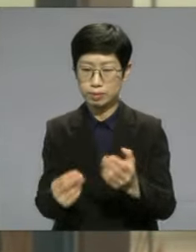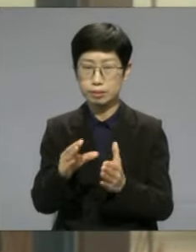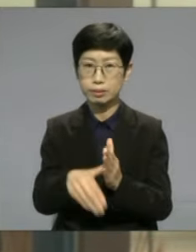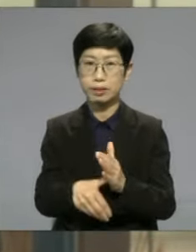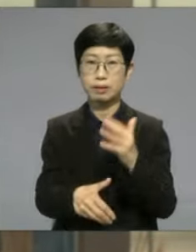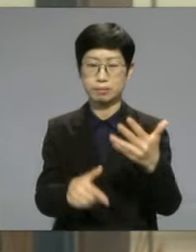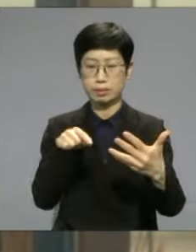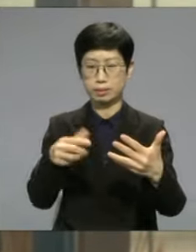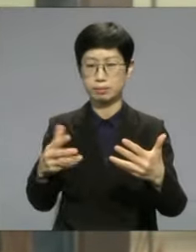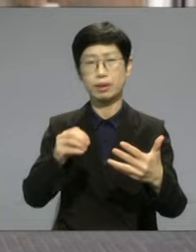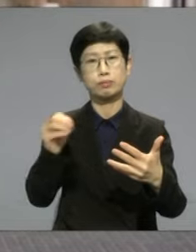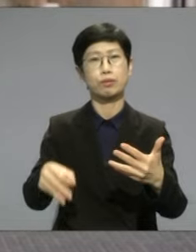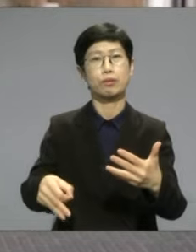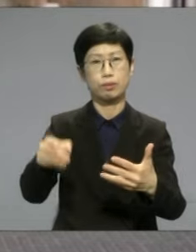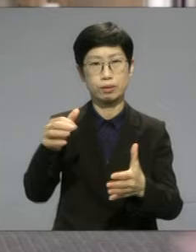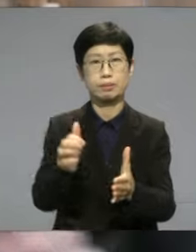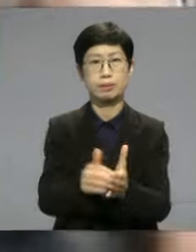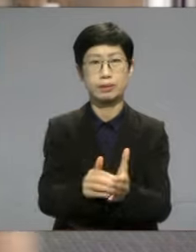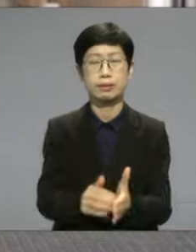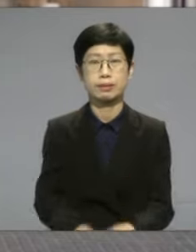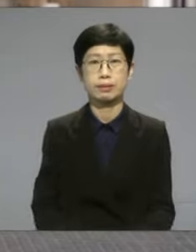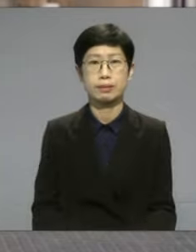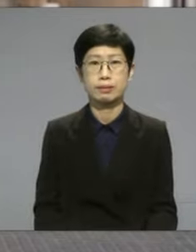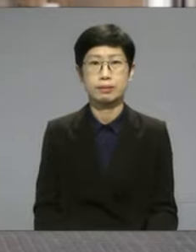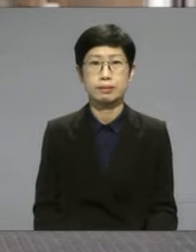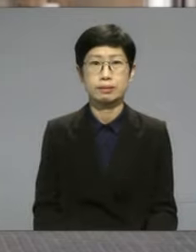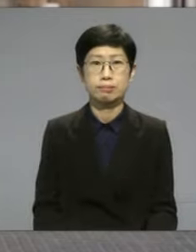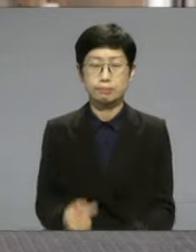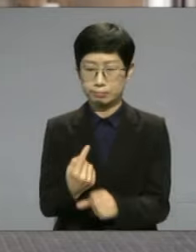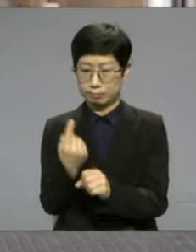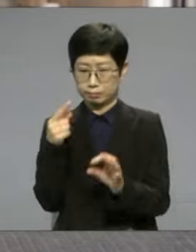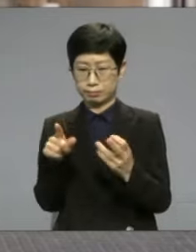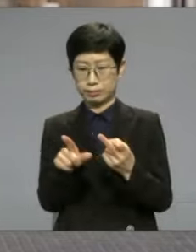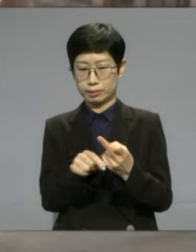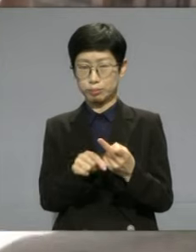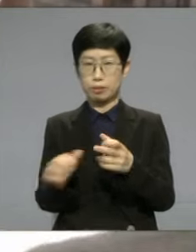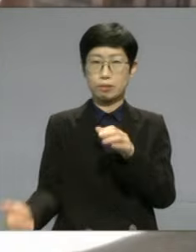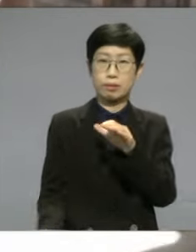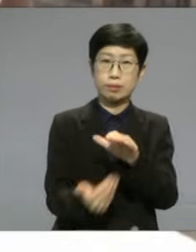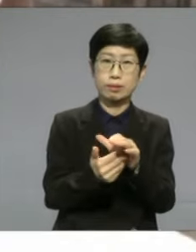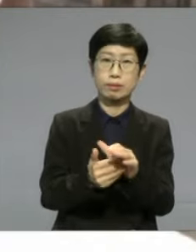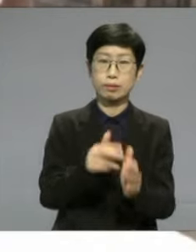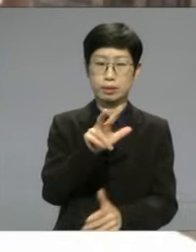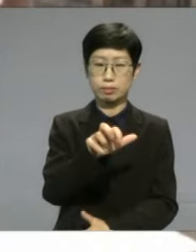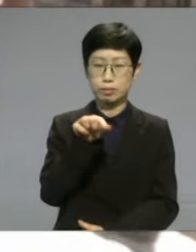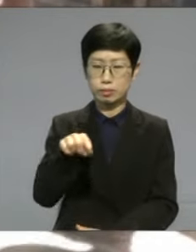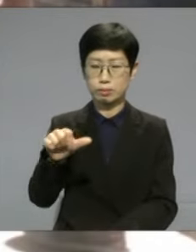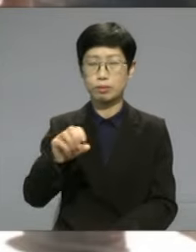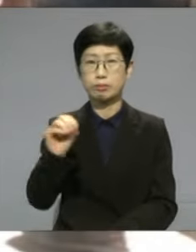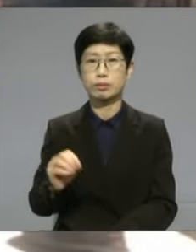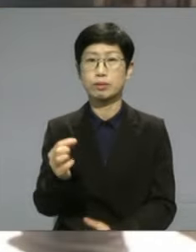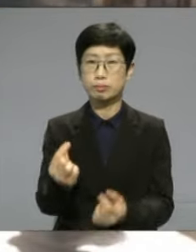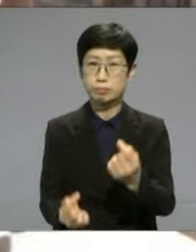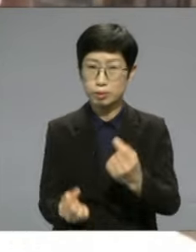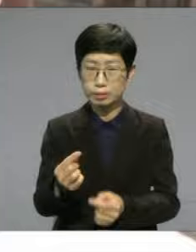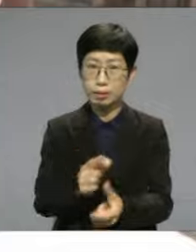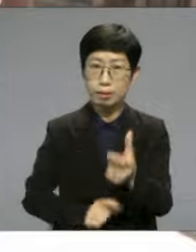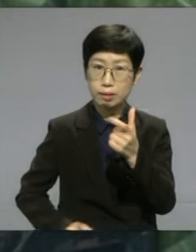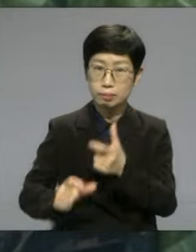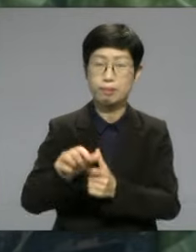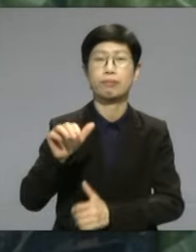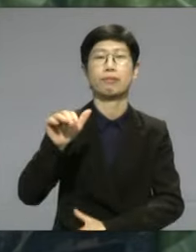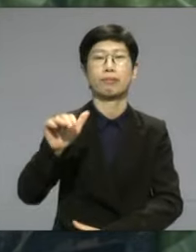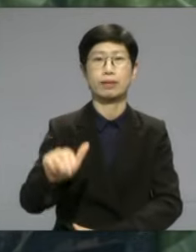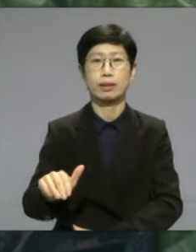8.88% 상승한 것으로 나타났는데요 지난해 12월 최고치인 25.5% 다 훨씬 낮은